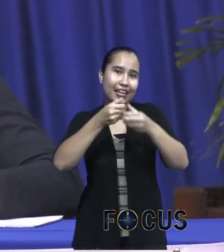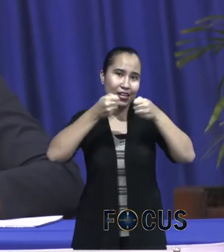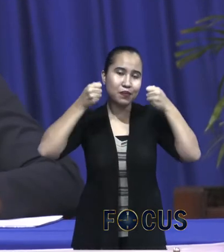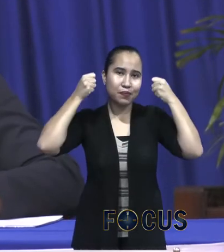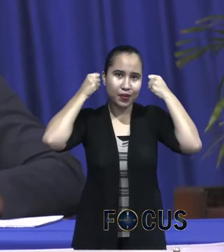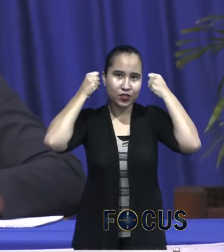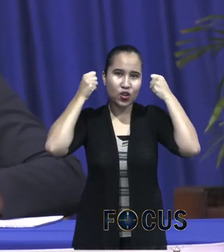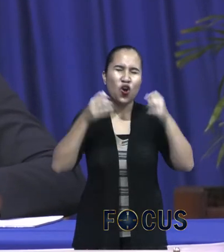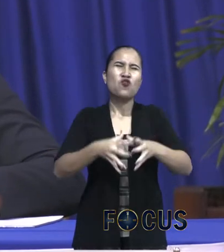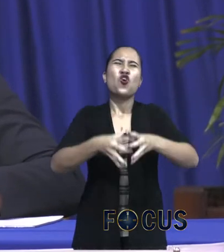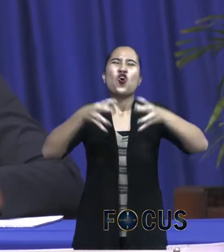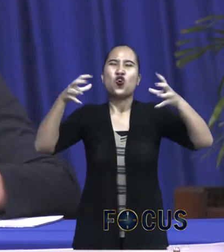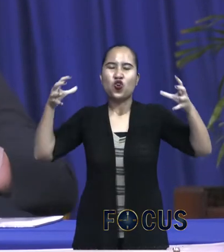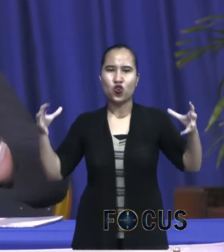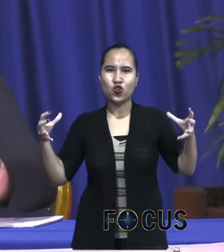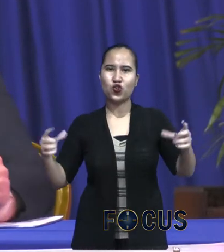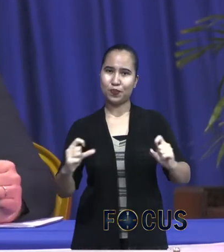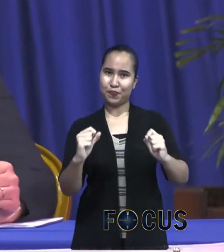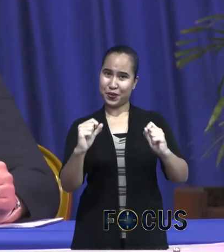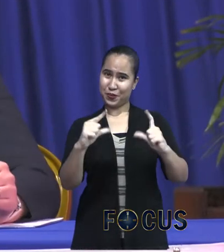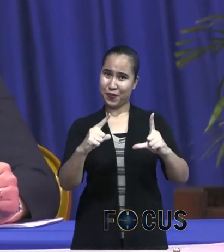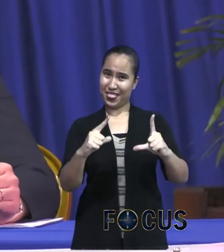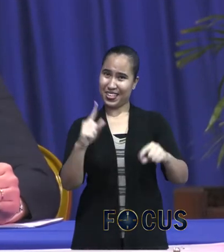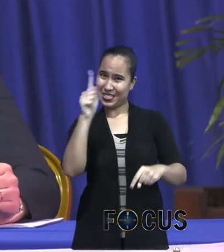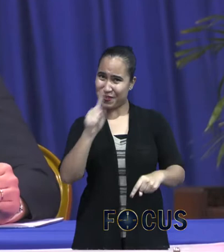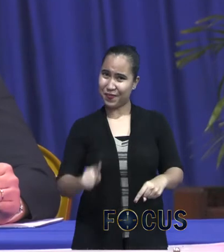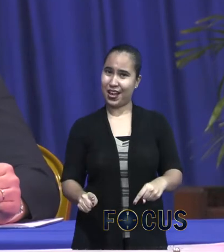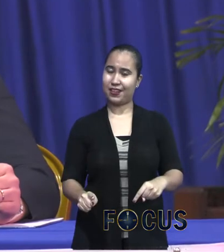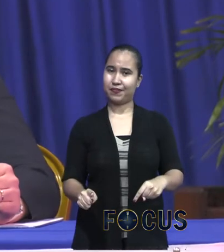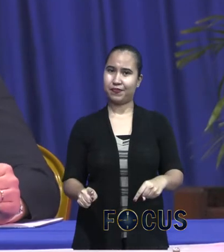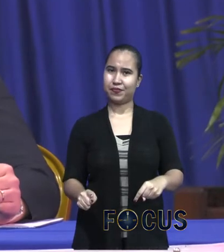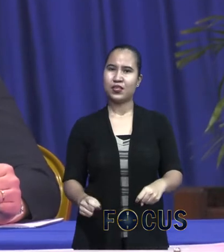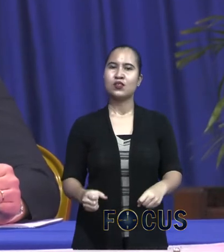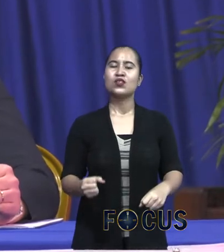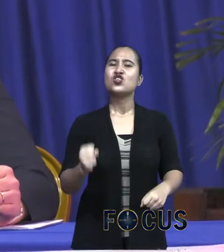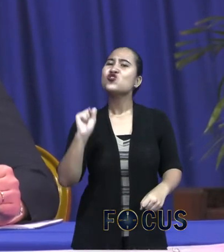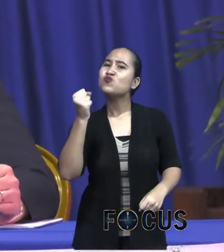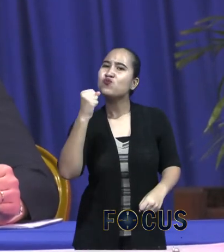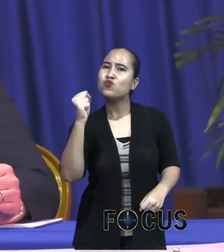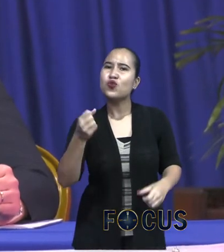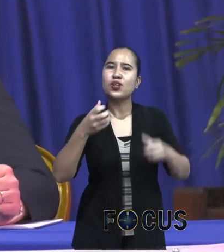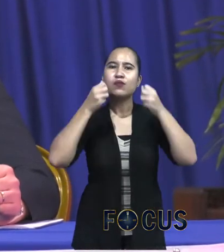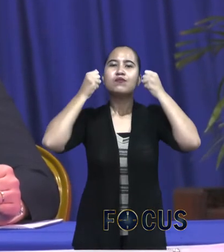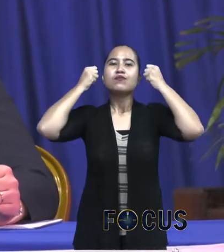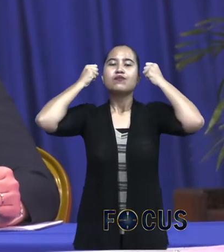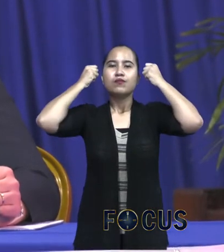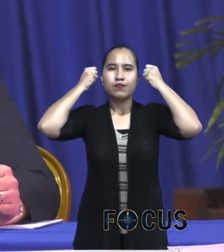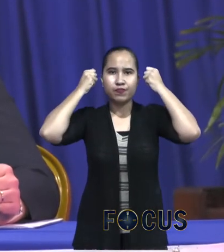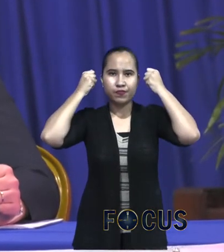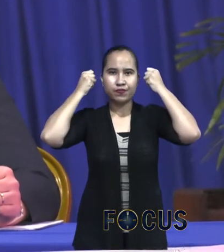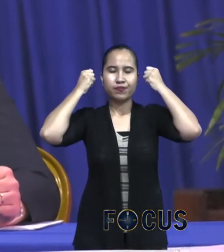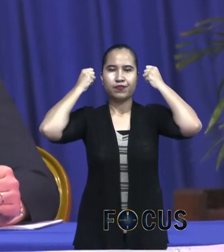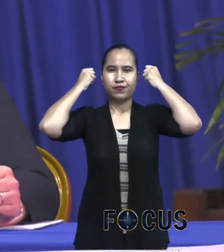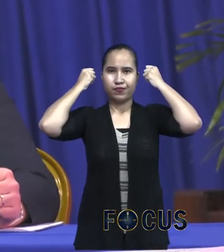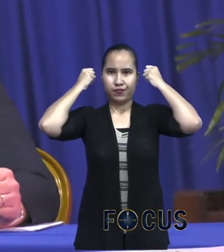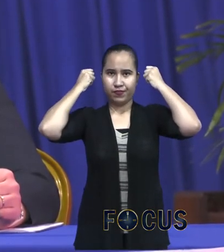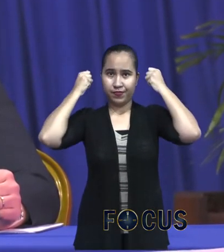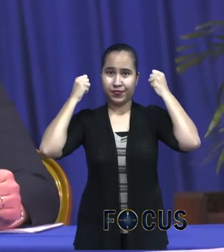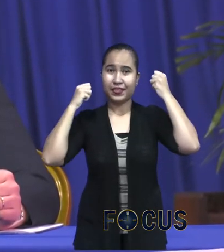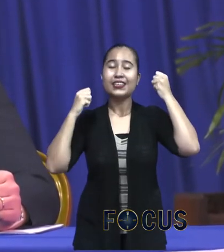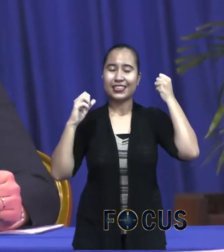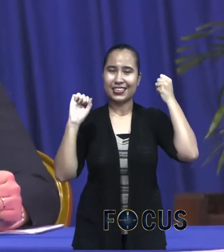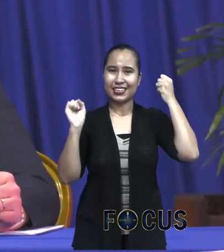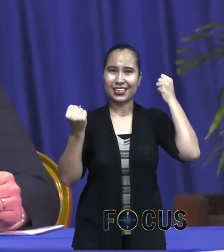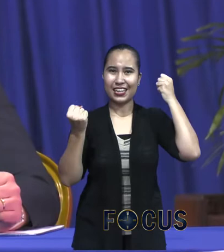vergroot het besmettingsgevaar. Het is moeilijk ademen door een N95-masker. Dit maakt dat u